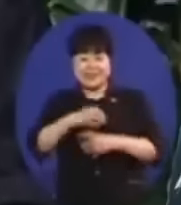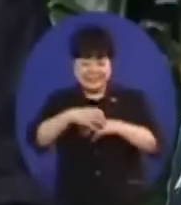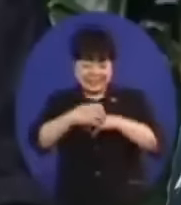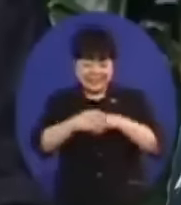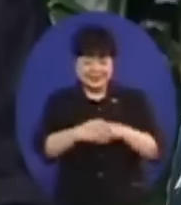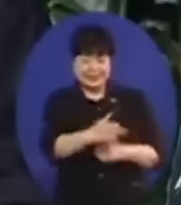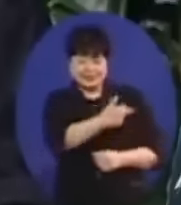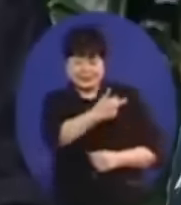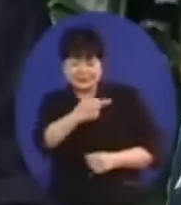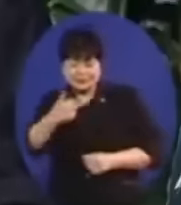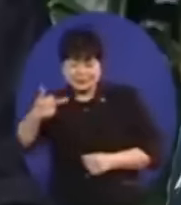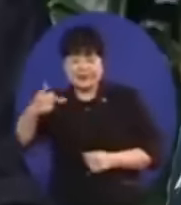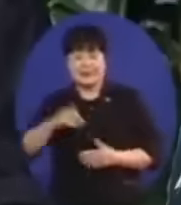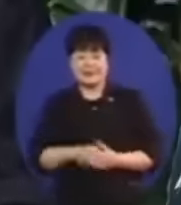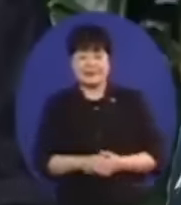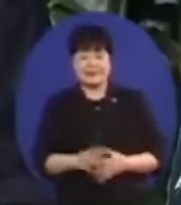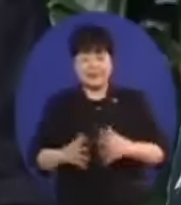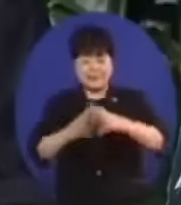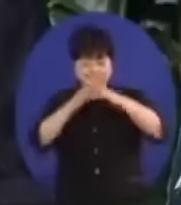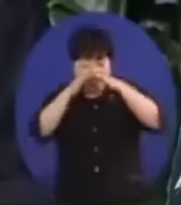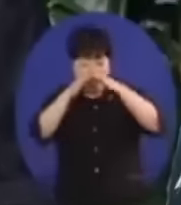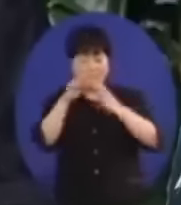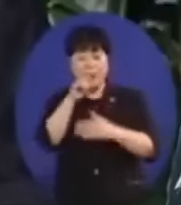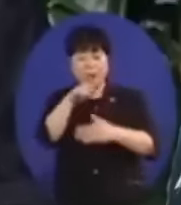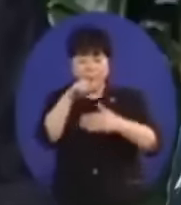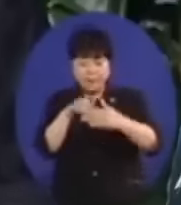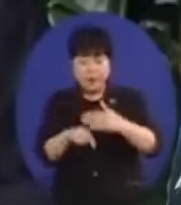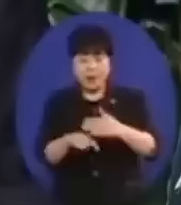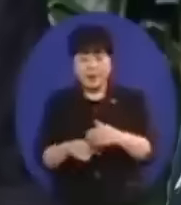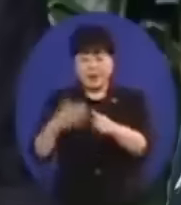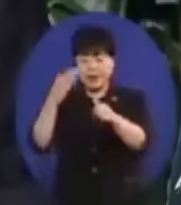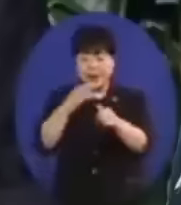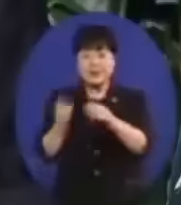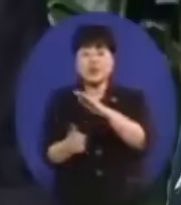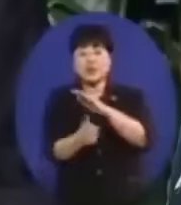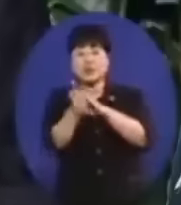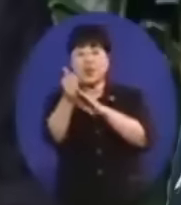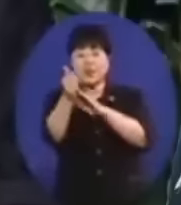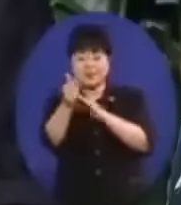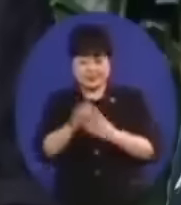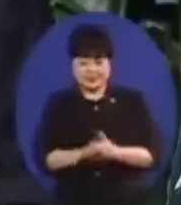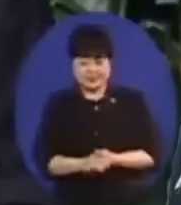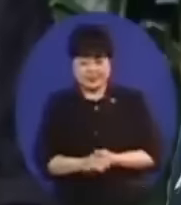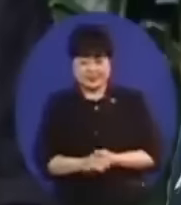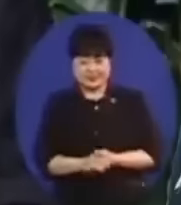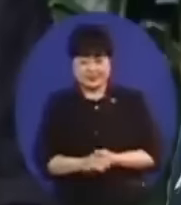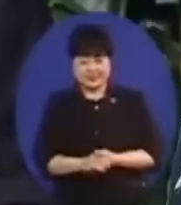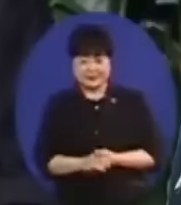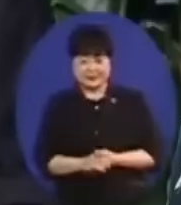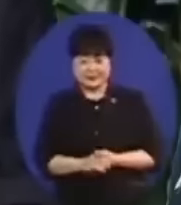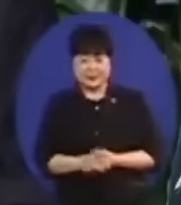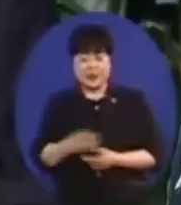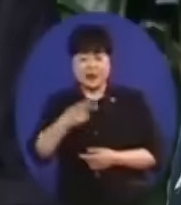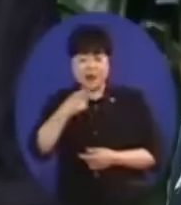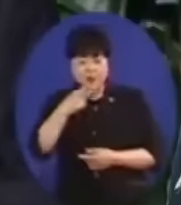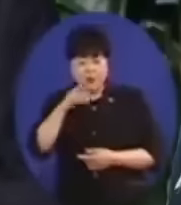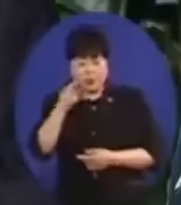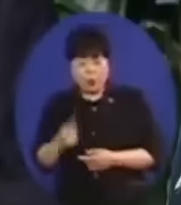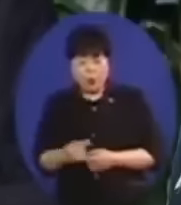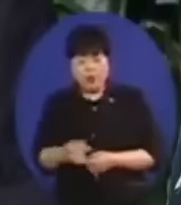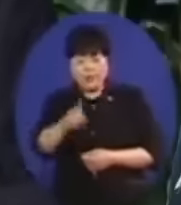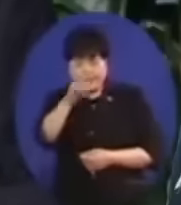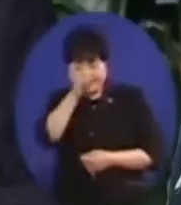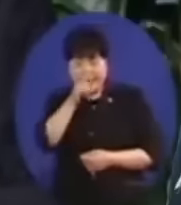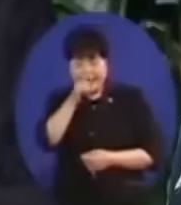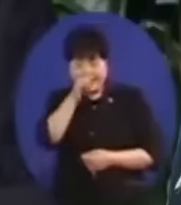세계적인 교회를 세워야 되겠다고 마음에 간절히 소원하면서 없는 것을 있는 것처럼 늘